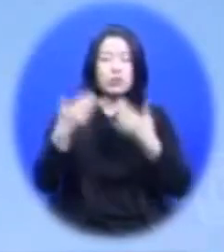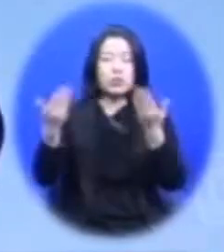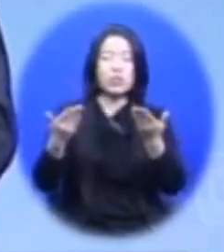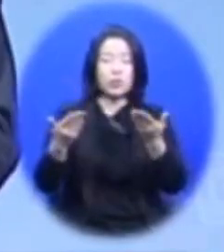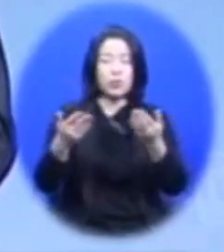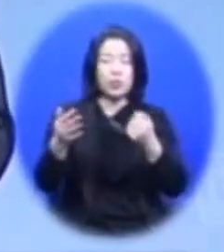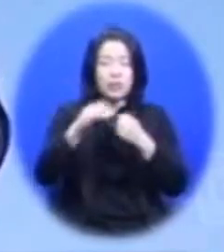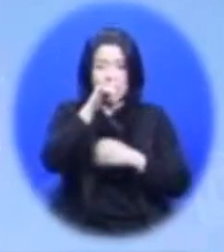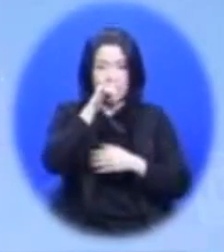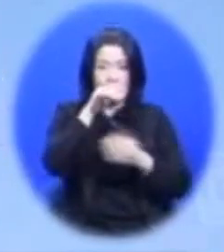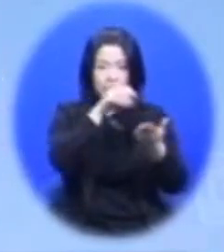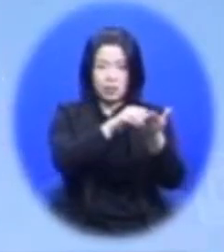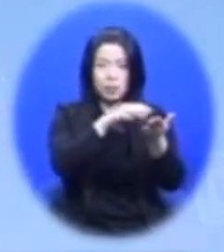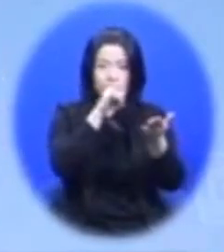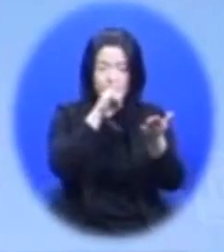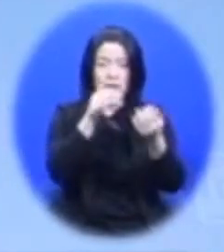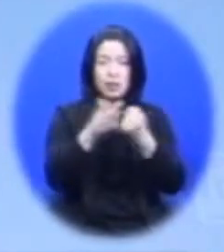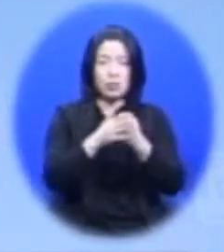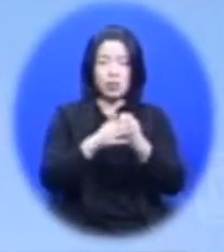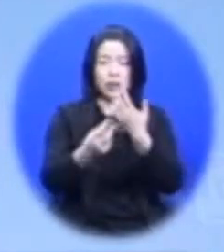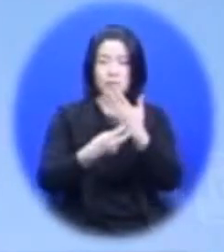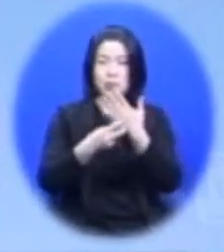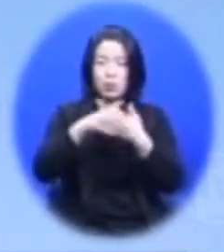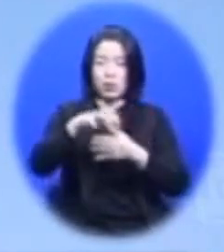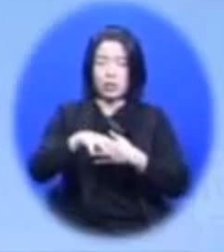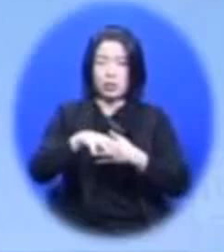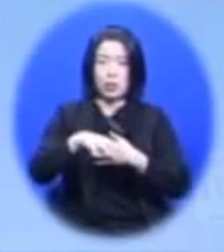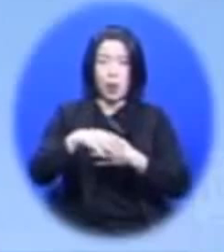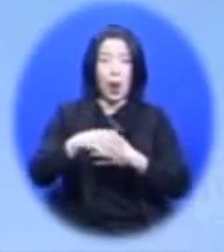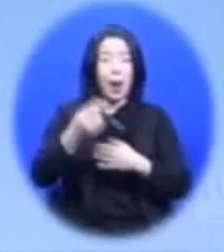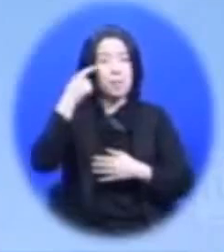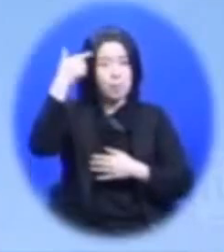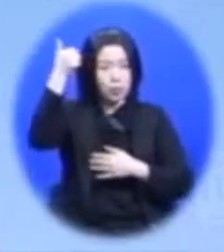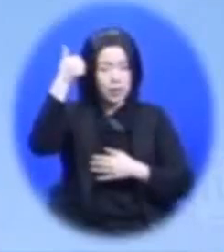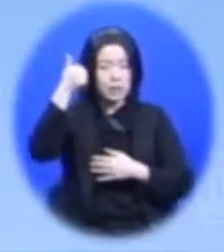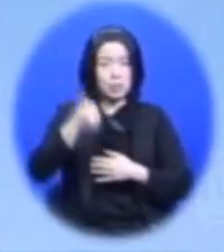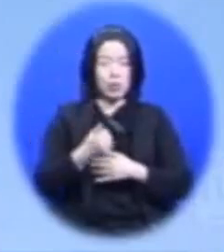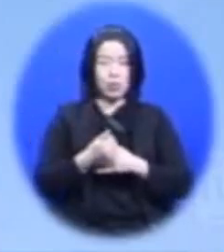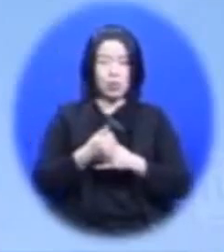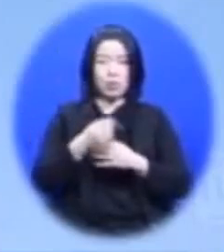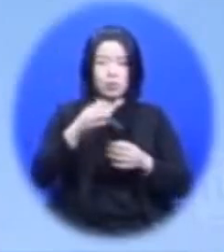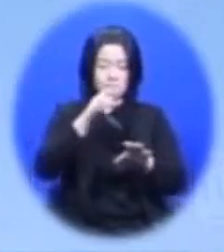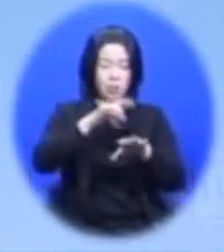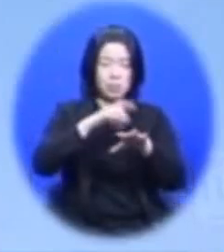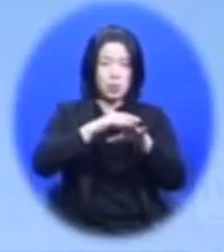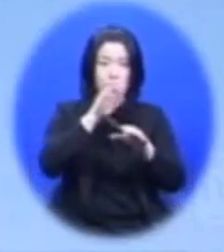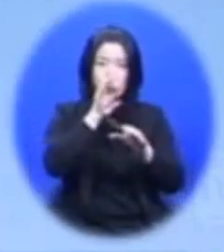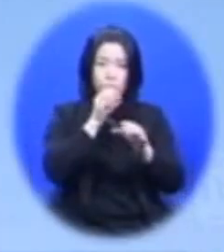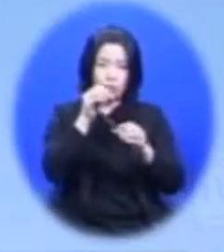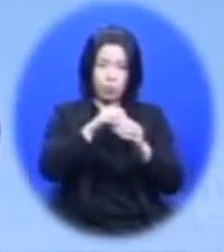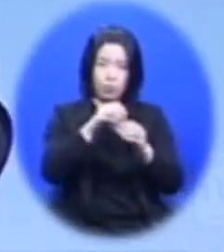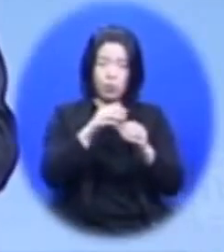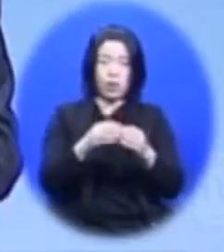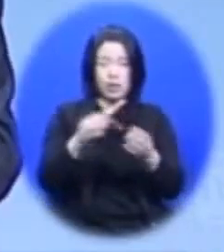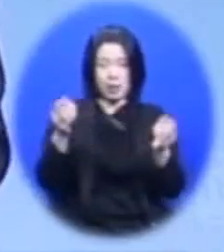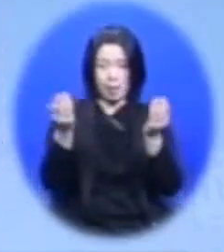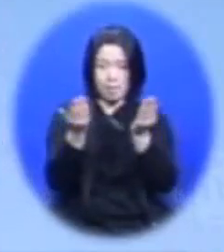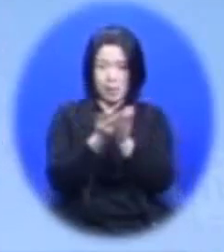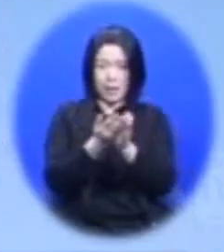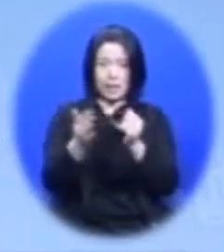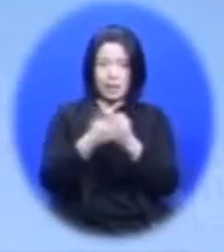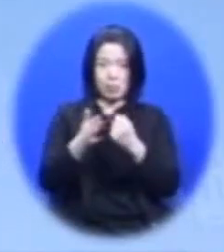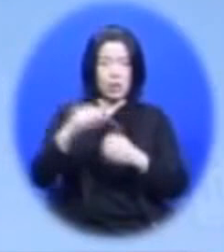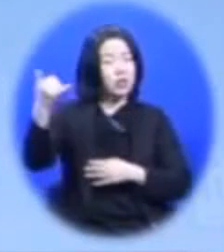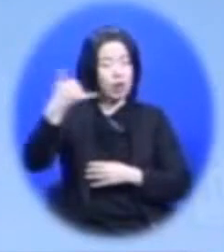때문에 병원에서 이 목사님의 골수가 맞다고 확인이 되어서 연락이 왔죠. 그래서 골수